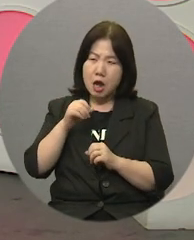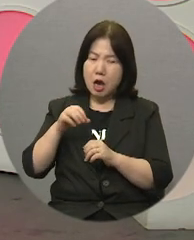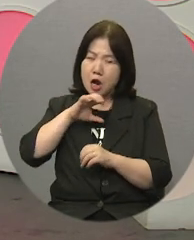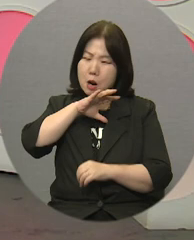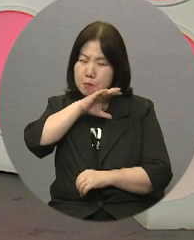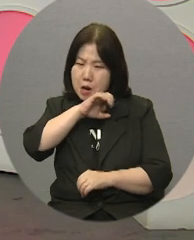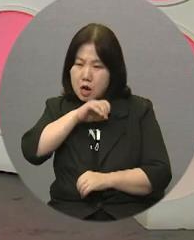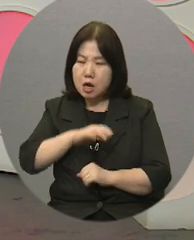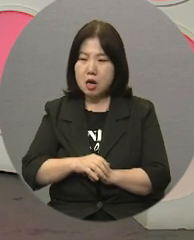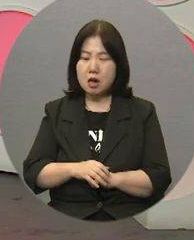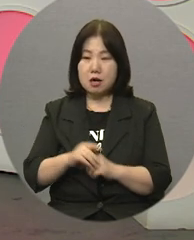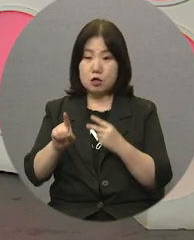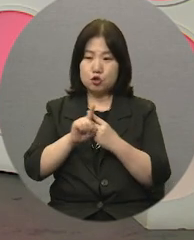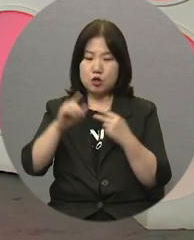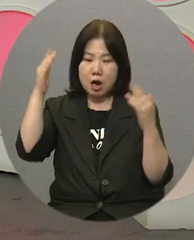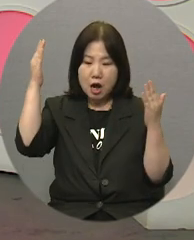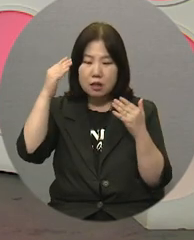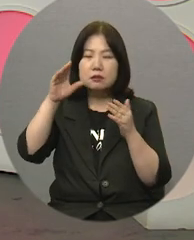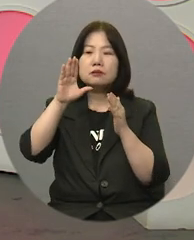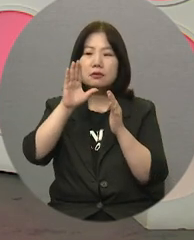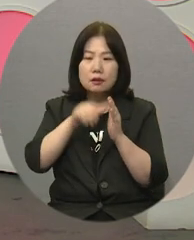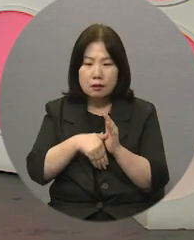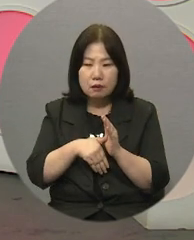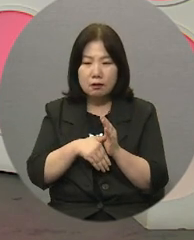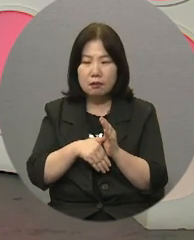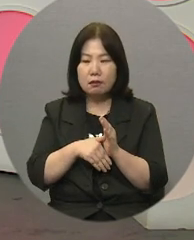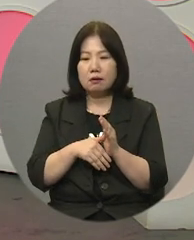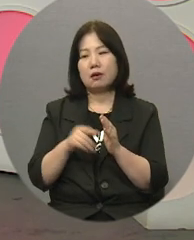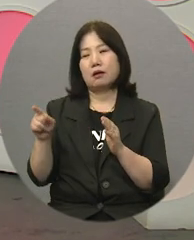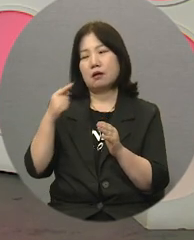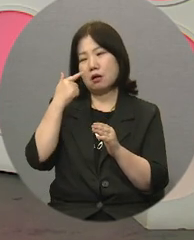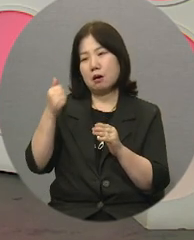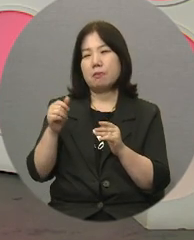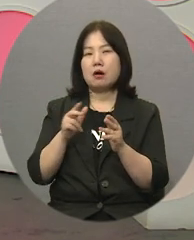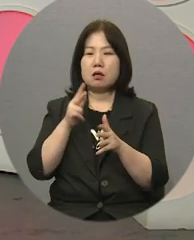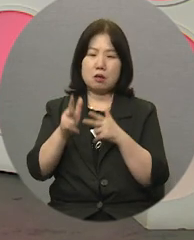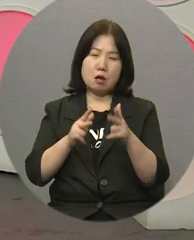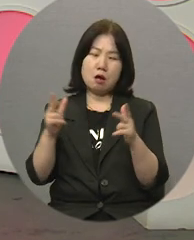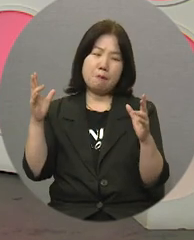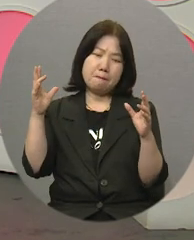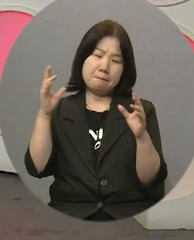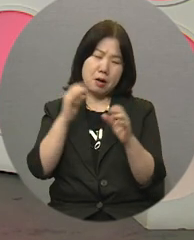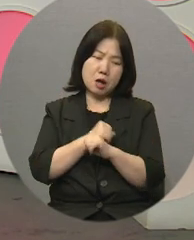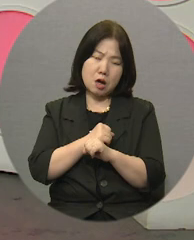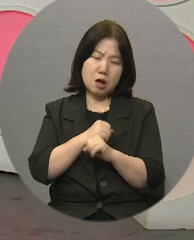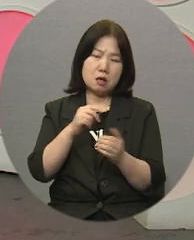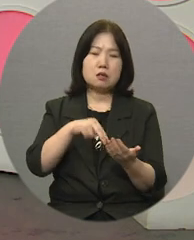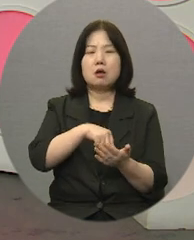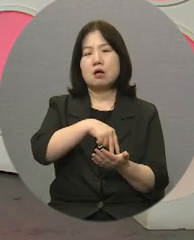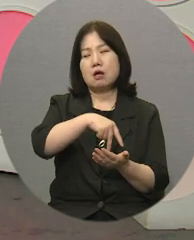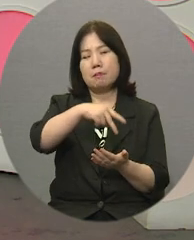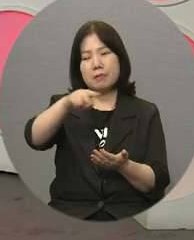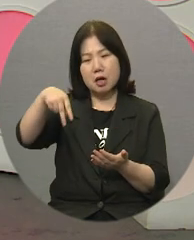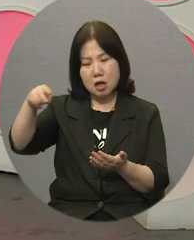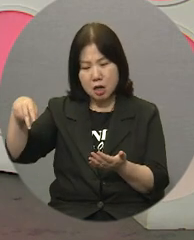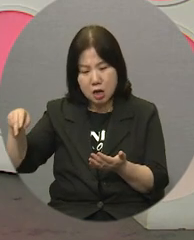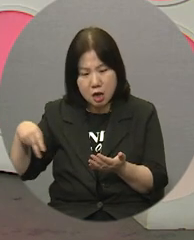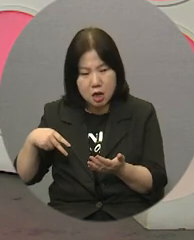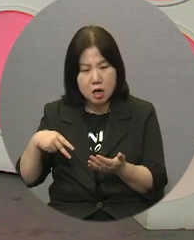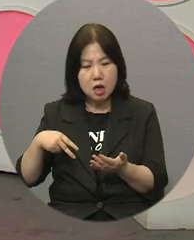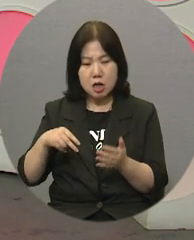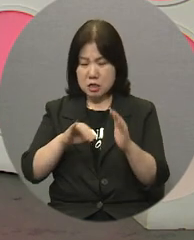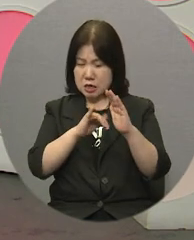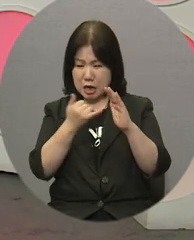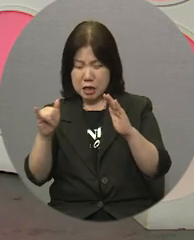제가 중학생일 무렵 아빠의 사업이 망했습니다. 아빠는 견디지 못했고 방황했으며 가까운 이에